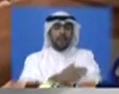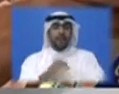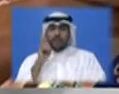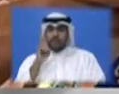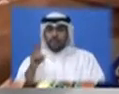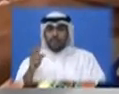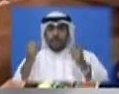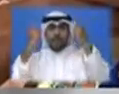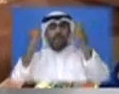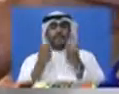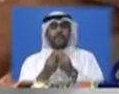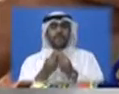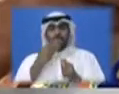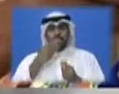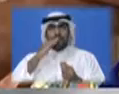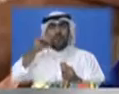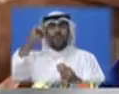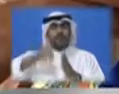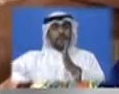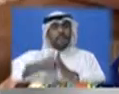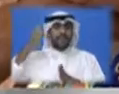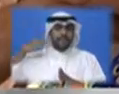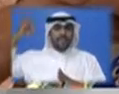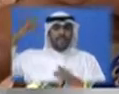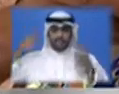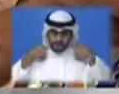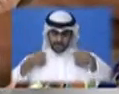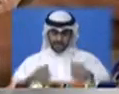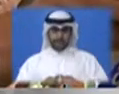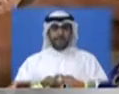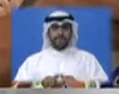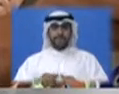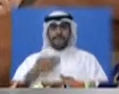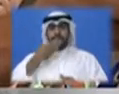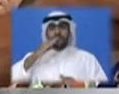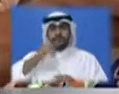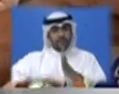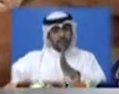خلاله إنجاز طيب الحمد لله. الذهبية هذه يعني شالت عنا كل التعب اللي